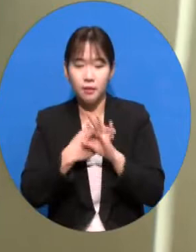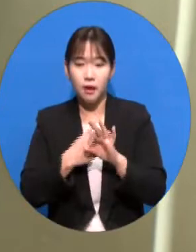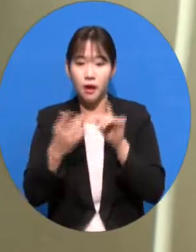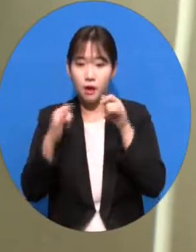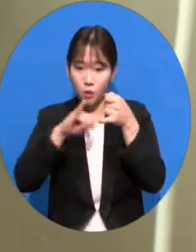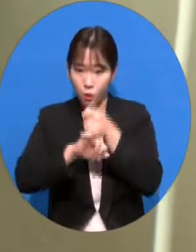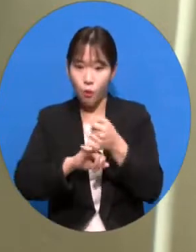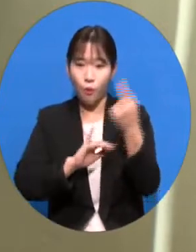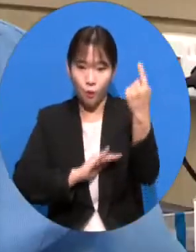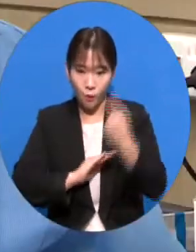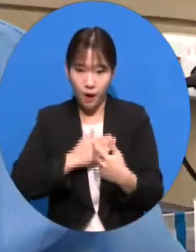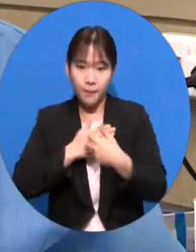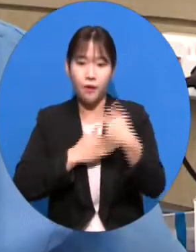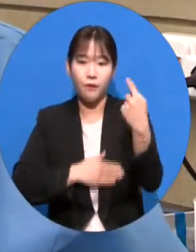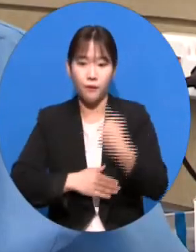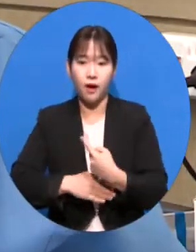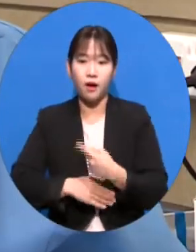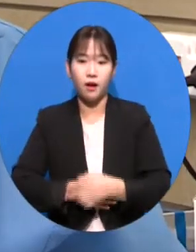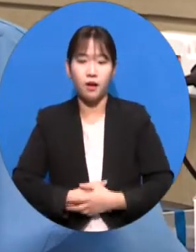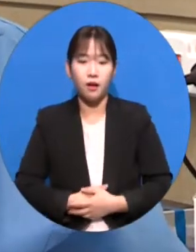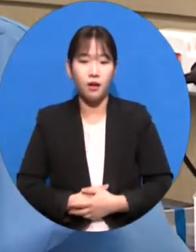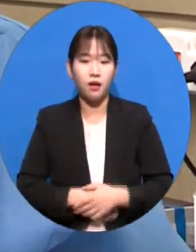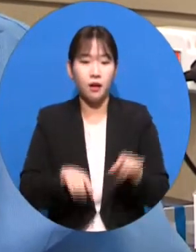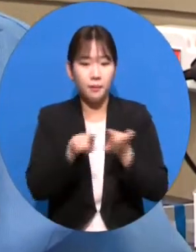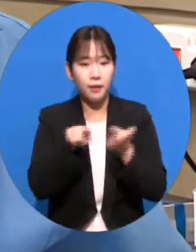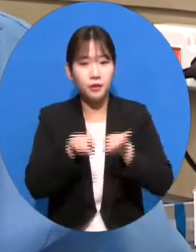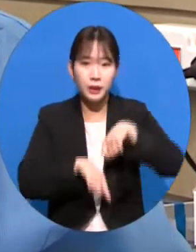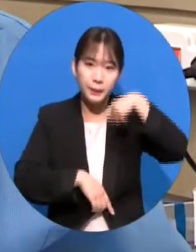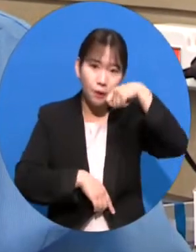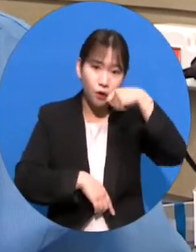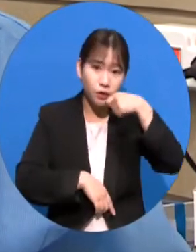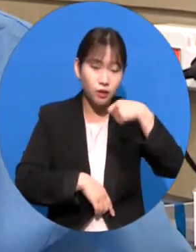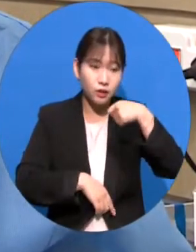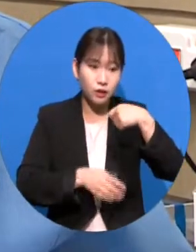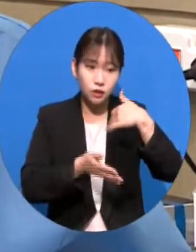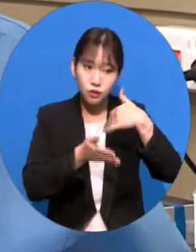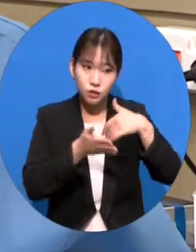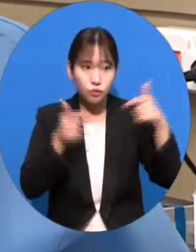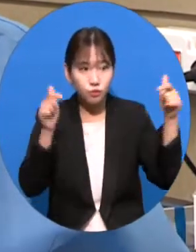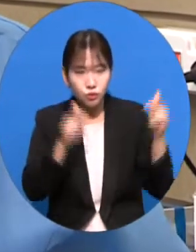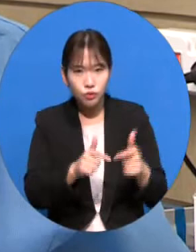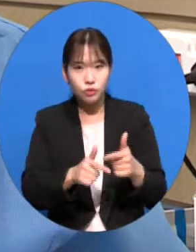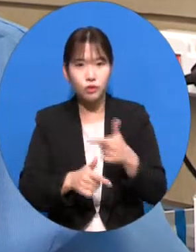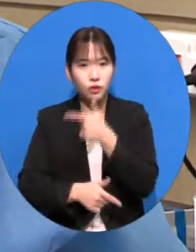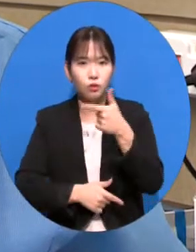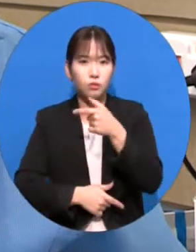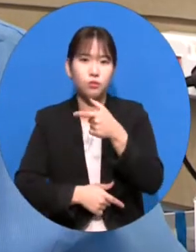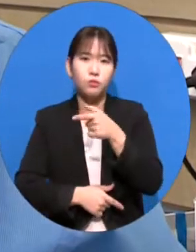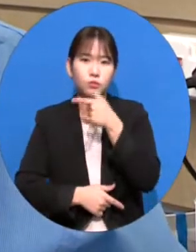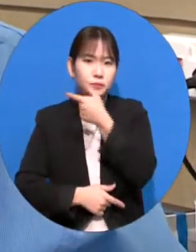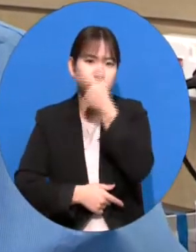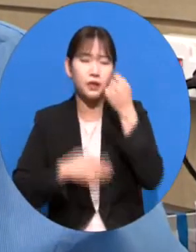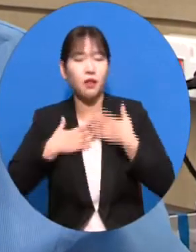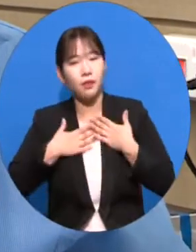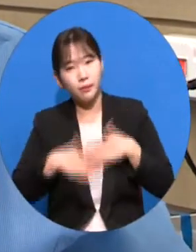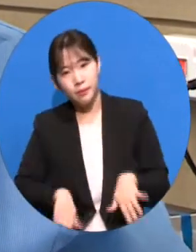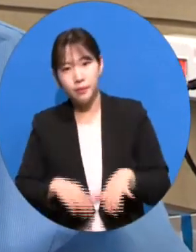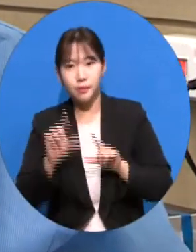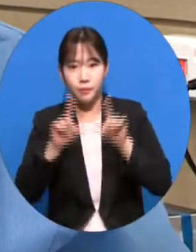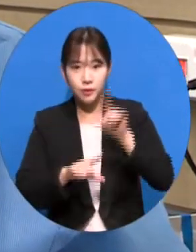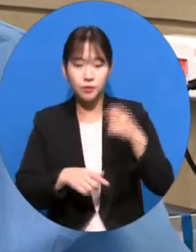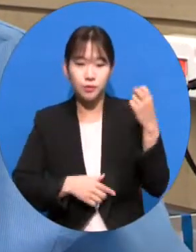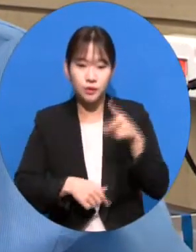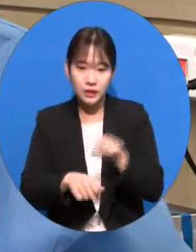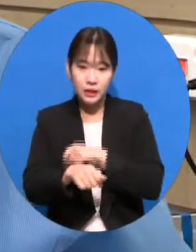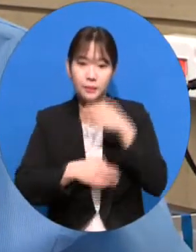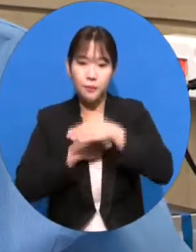진료를 받아야 합니다. 정말 평상시에 먹는 양들이 너무 많이 줄거나 또 너무나 탈수되어 있는, 처져 있는 모습을 보이거나 특히